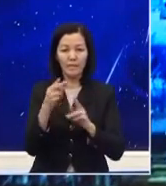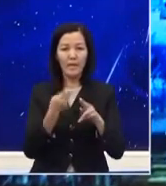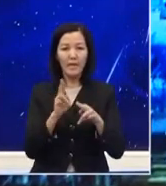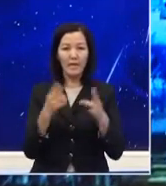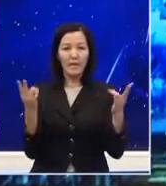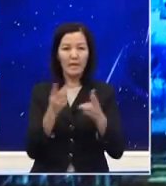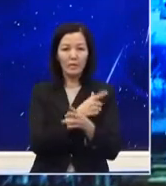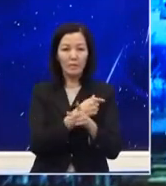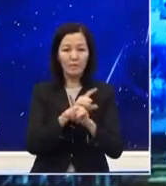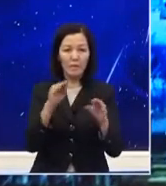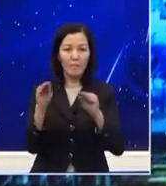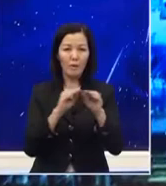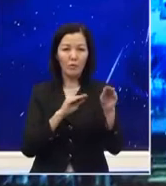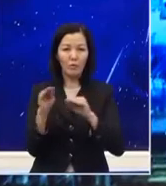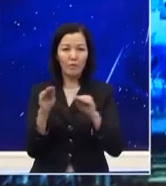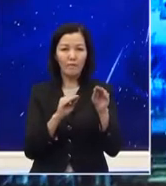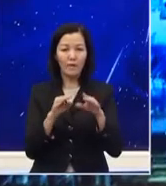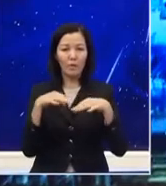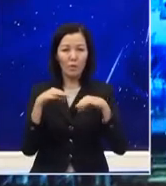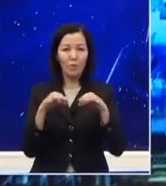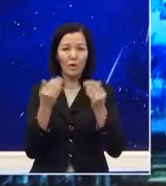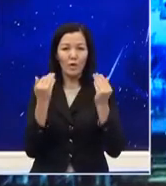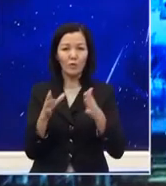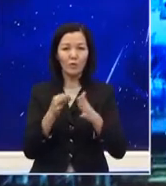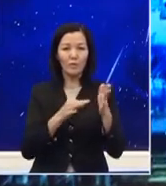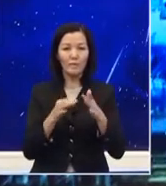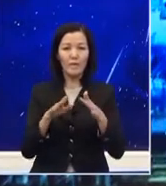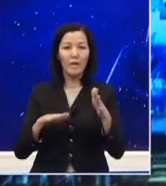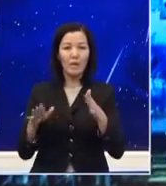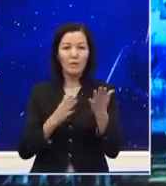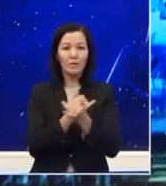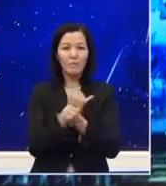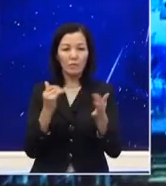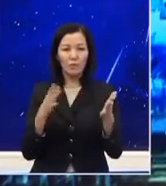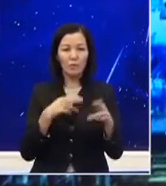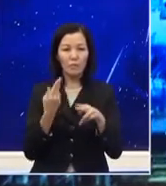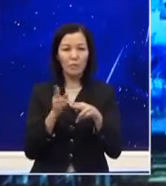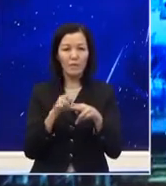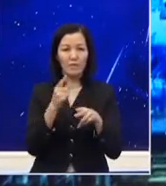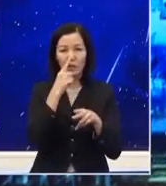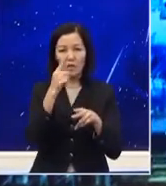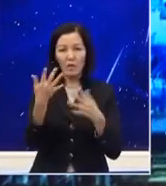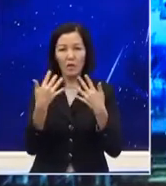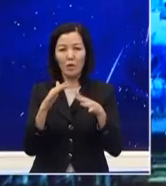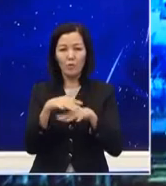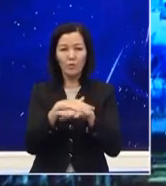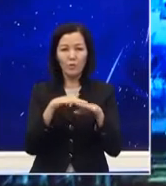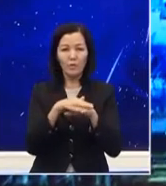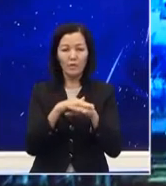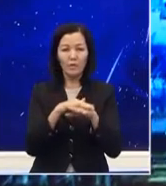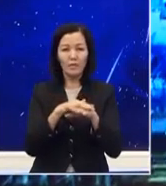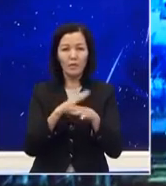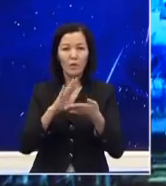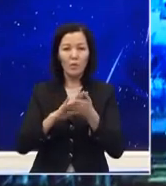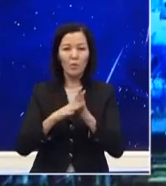қажетті медициналық құрылғылармен жабдықталған көлік қазір облыстың әр ауданында қызмет көрсетуде. Бұл әсіресе Шалғай жатқан елді мекен тұрғындары